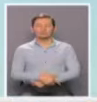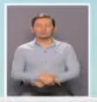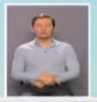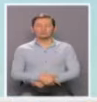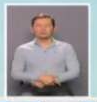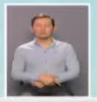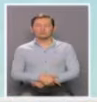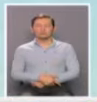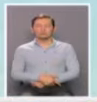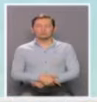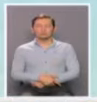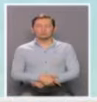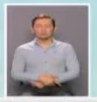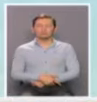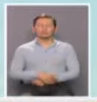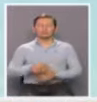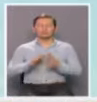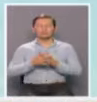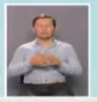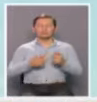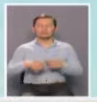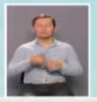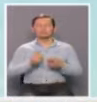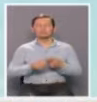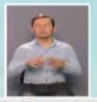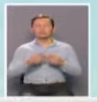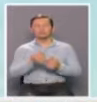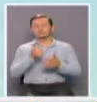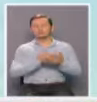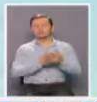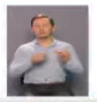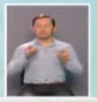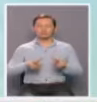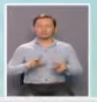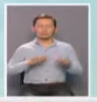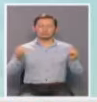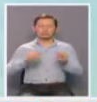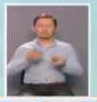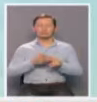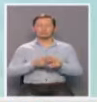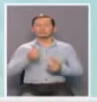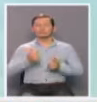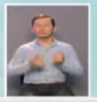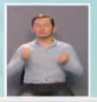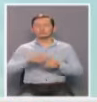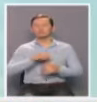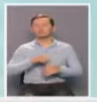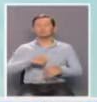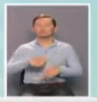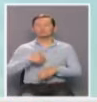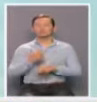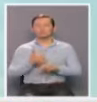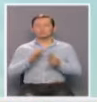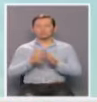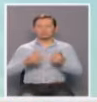ұлттық конкурсының аудандық деңгейіне қатынасқан отбасыларды марапаттау сәті болып өтті. Бұл ұлттық конкурсының негізгі мақсаты